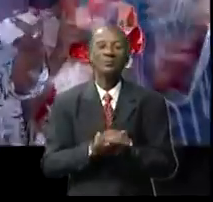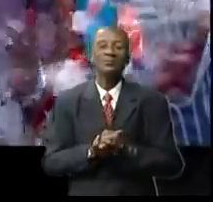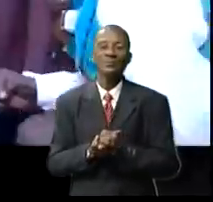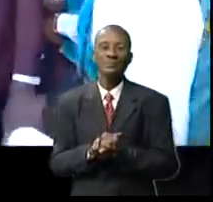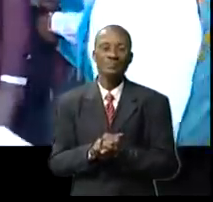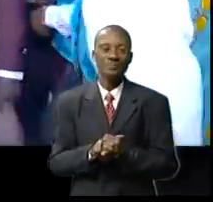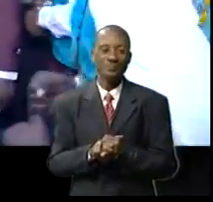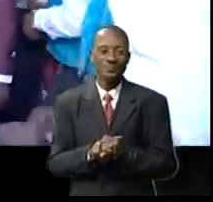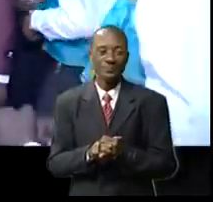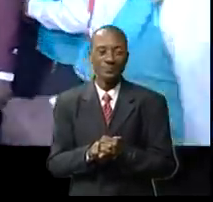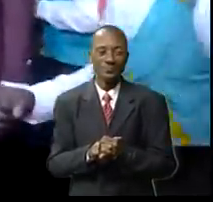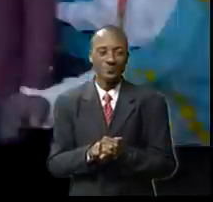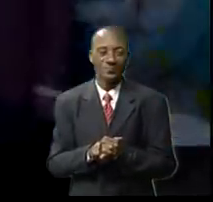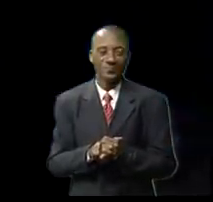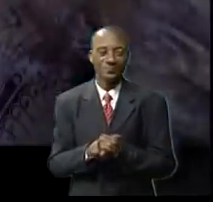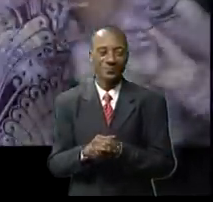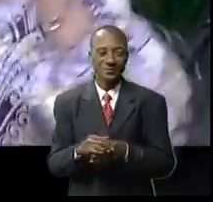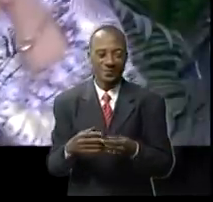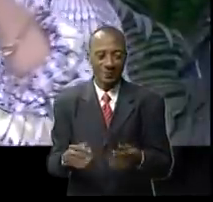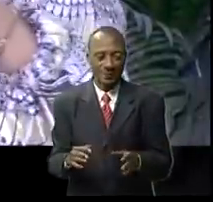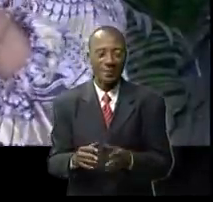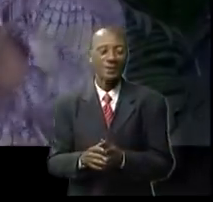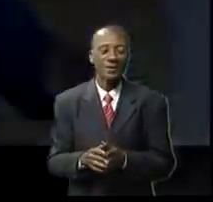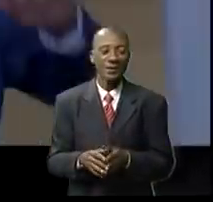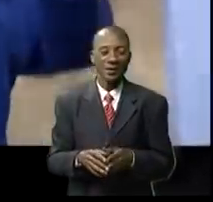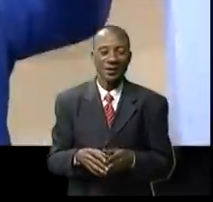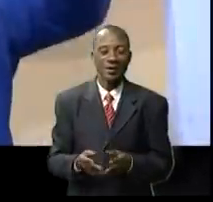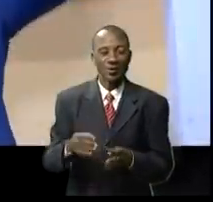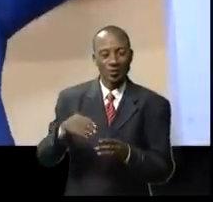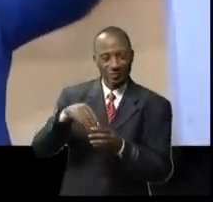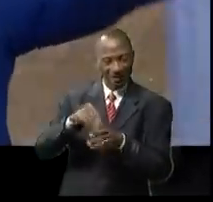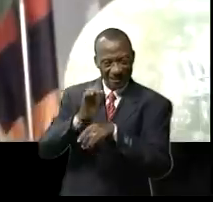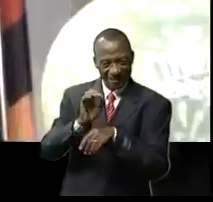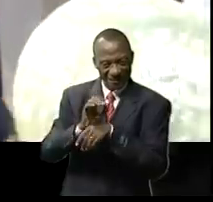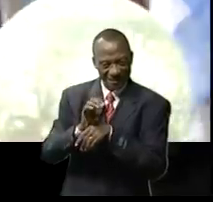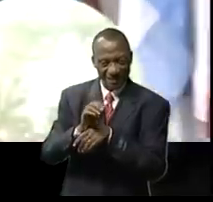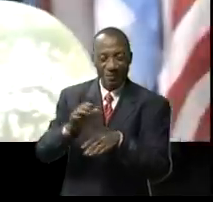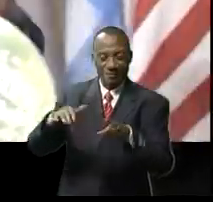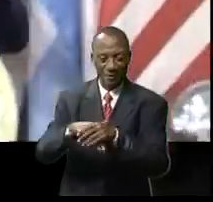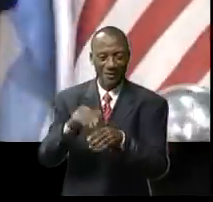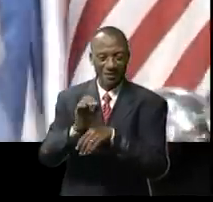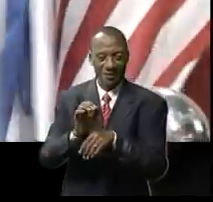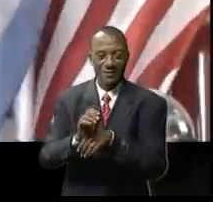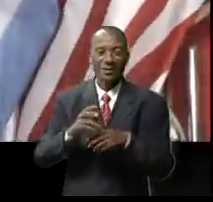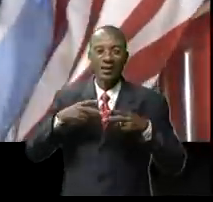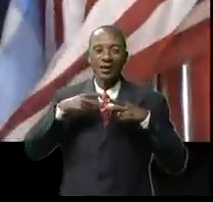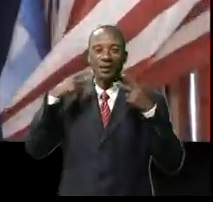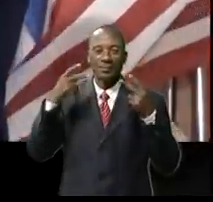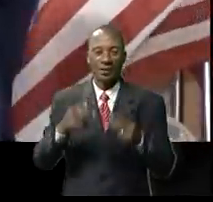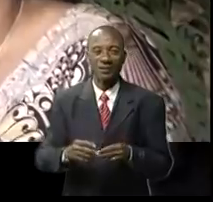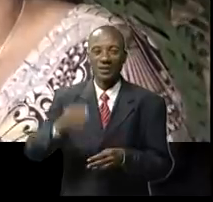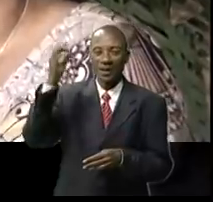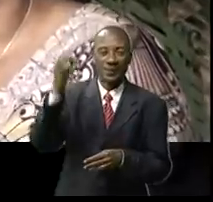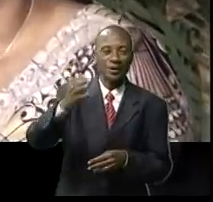À l'église Les Saints-Bénis de Lemba, l'officier du jour, le révérend pasteur Saint-Pierre, s'est plutôt inspiré des Écritures saintes pour